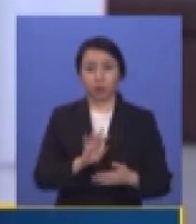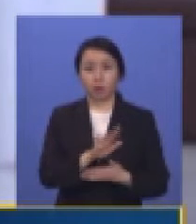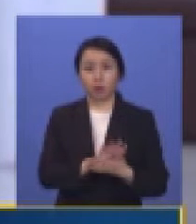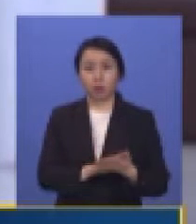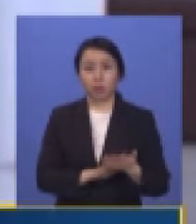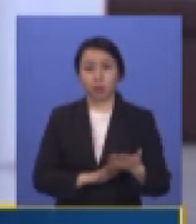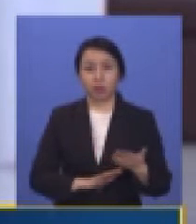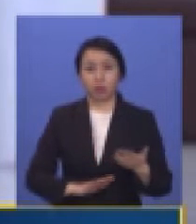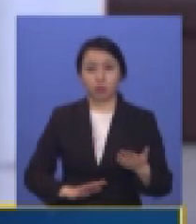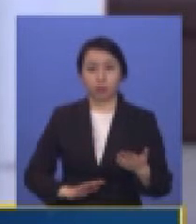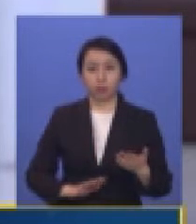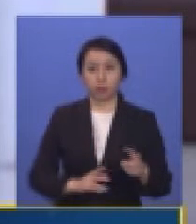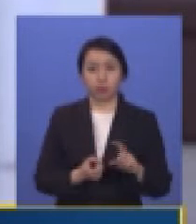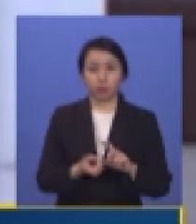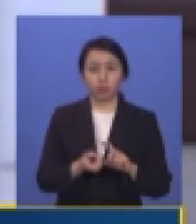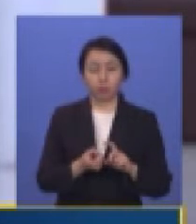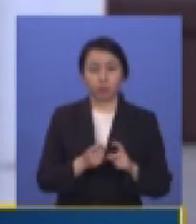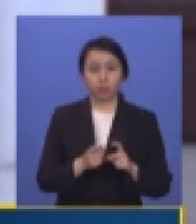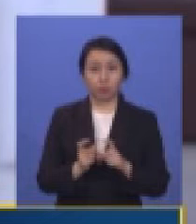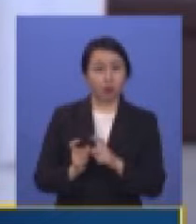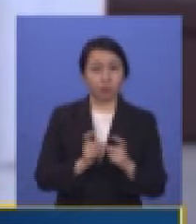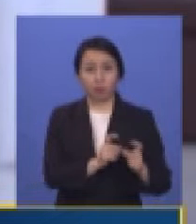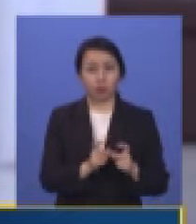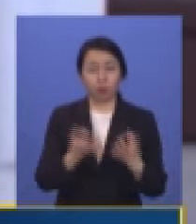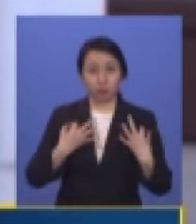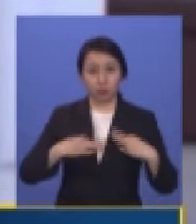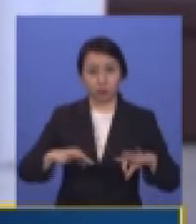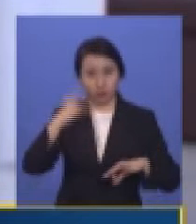продолжало борьбу за независимость Казахстана